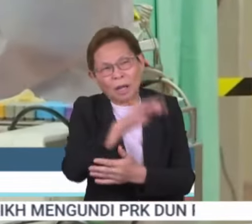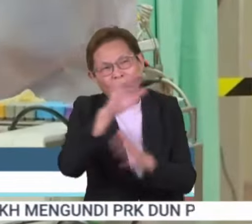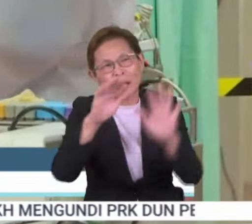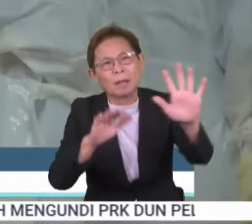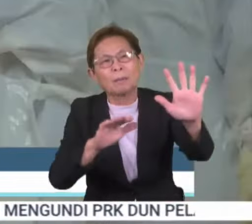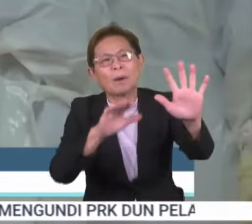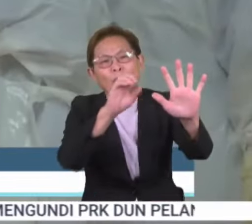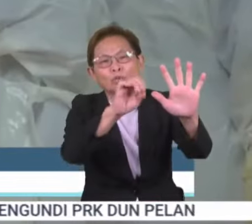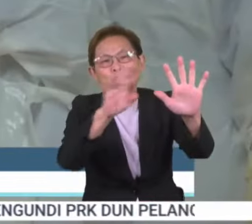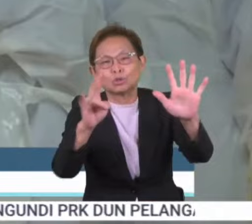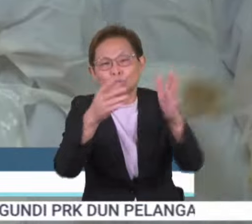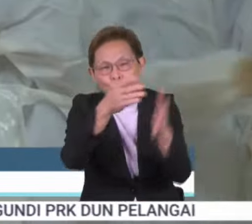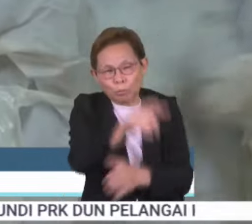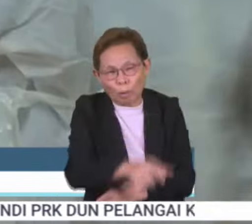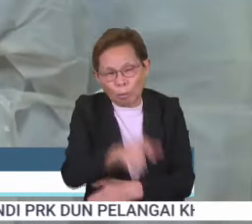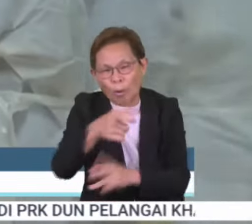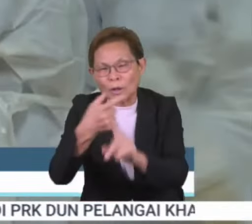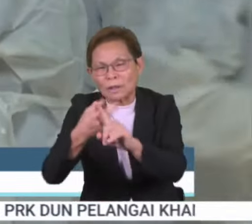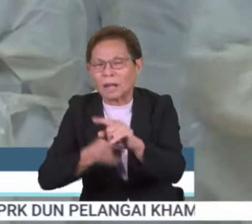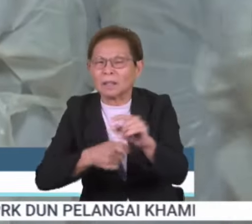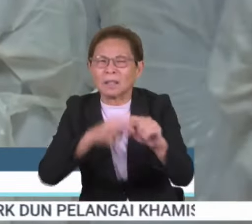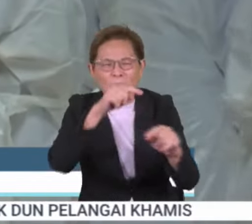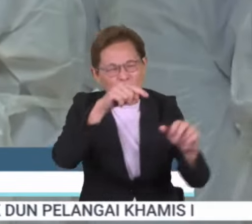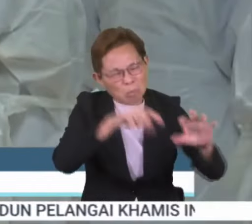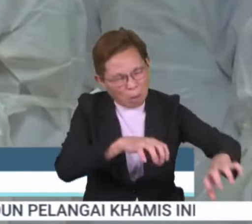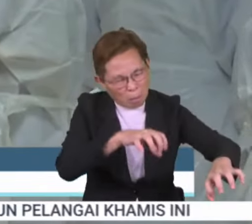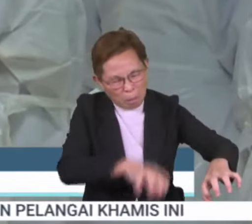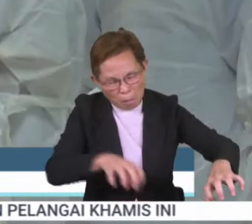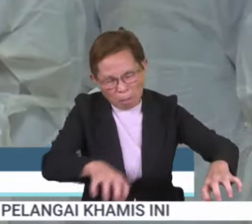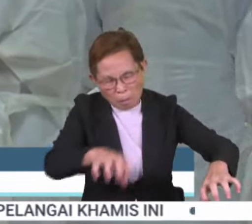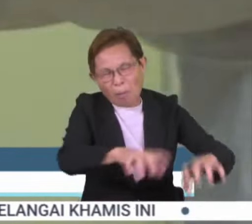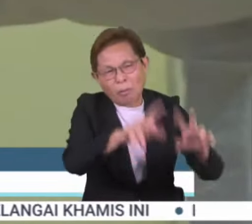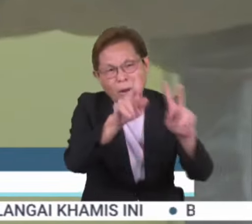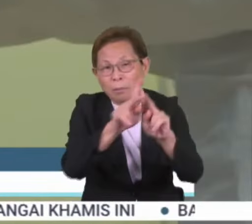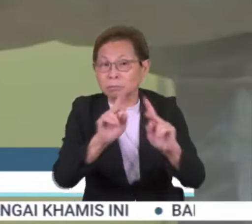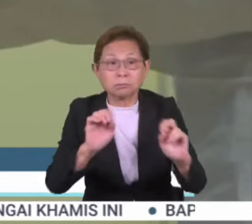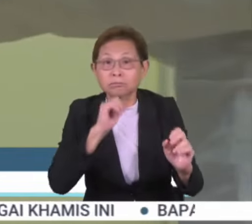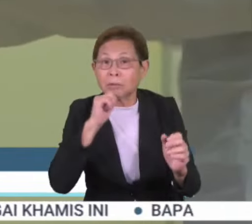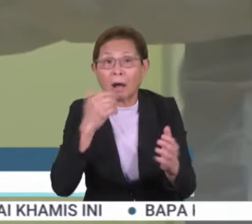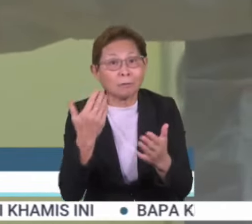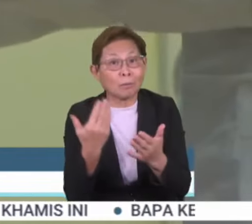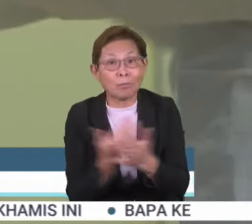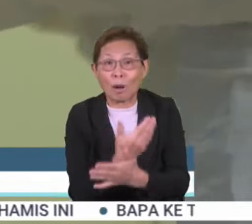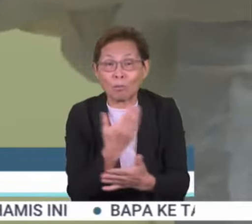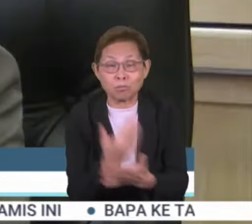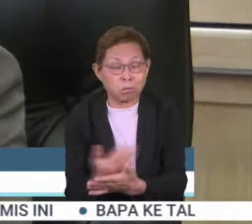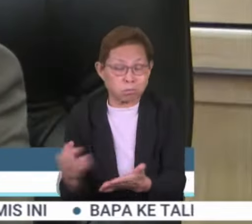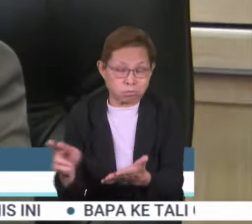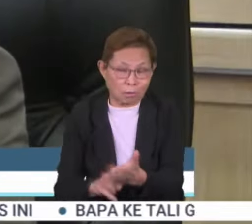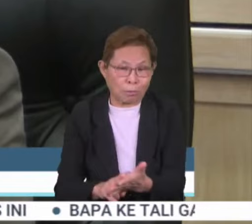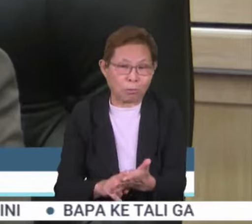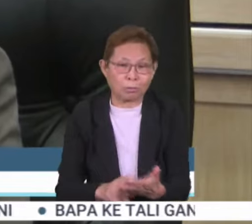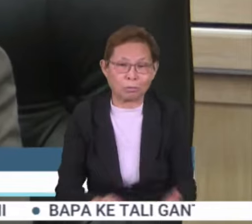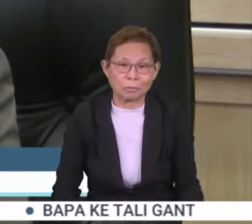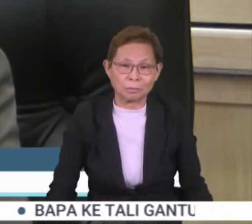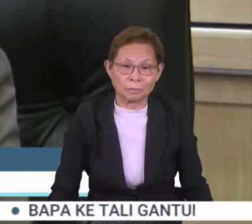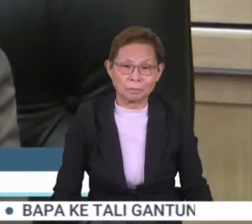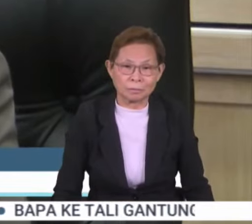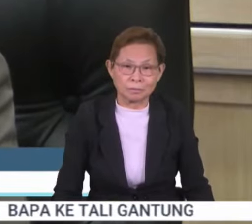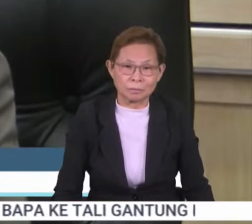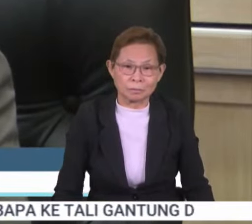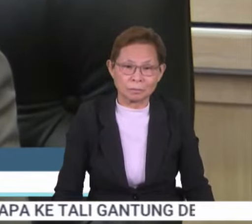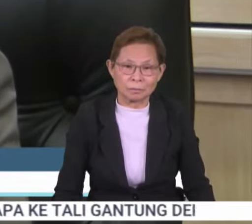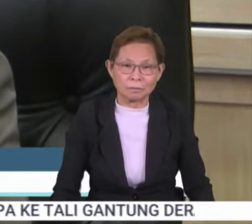57 penduduk dari beberapa Kampung pendekatan namun cari kisah baharu dilaporkan zakat ini